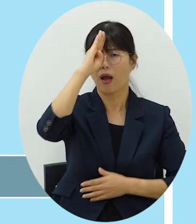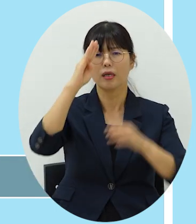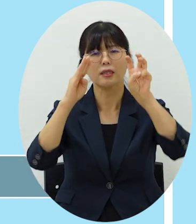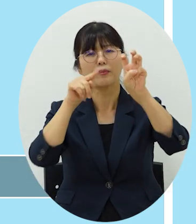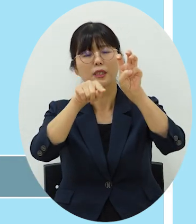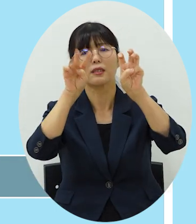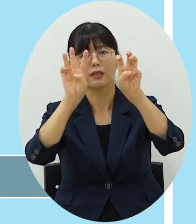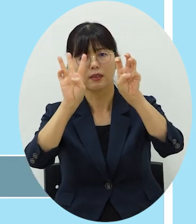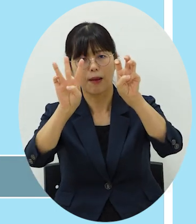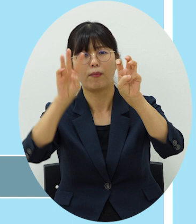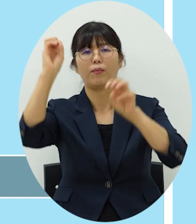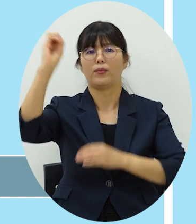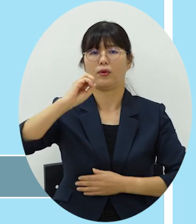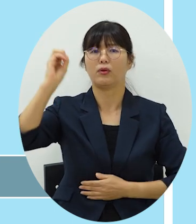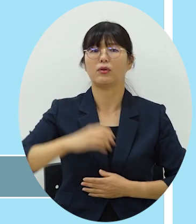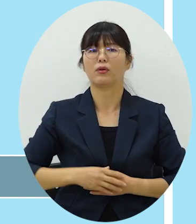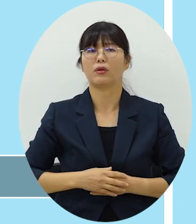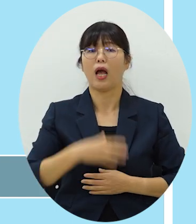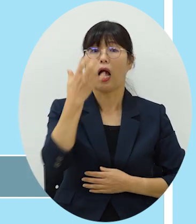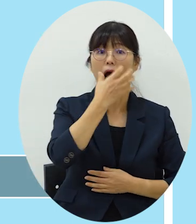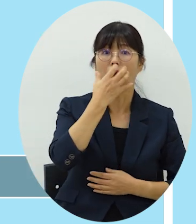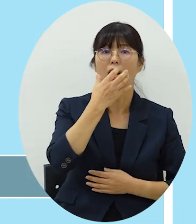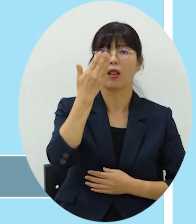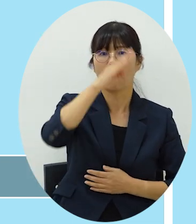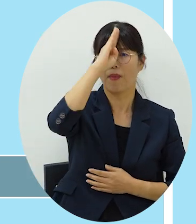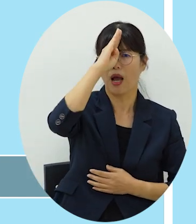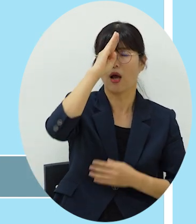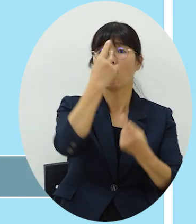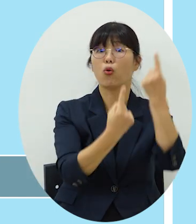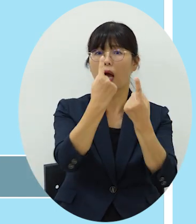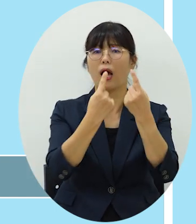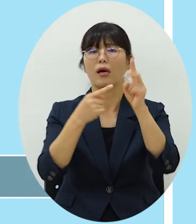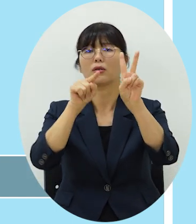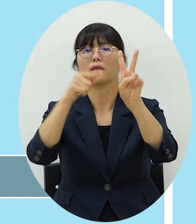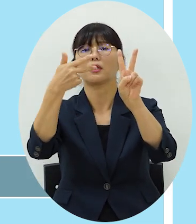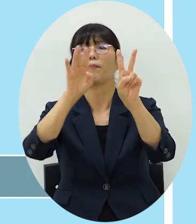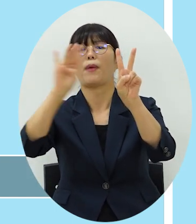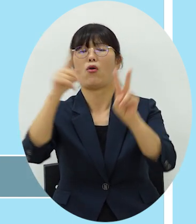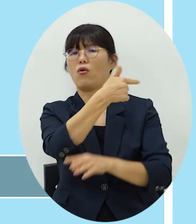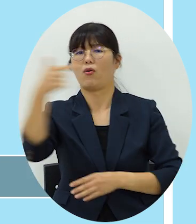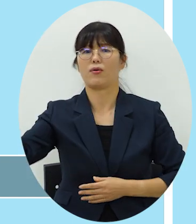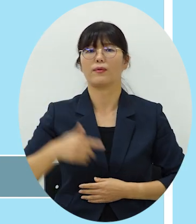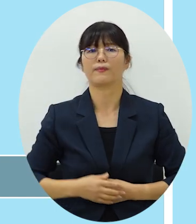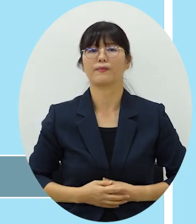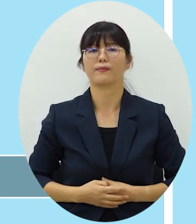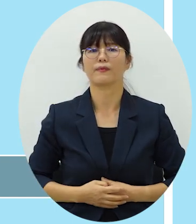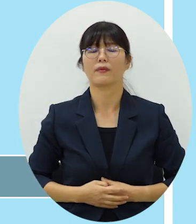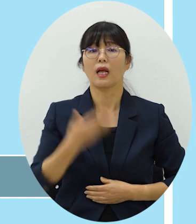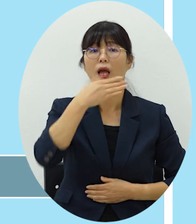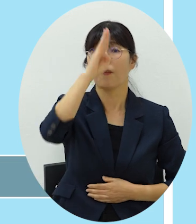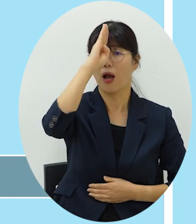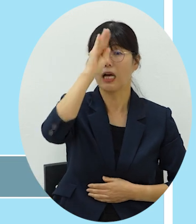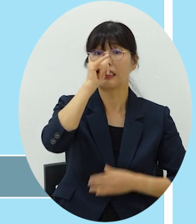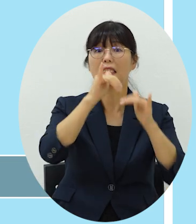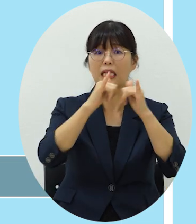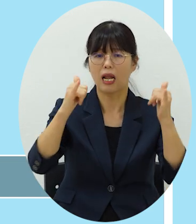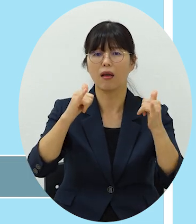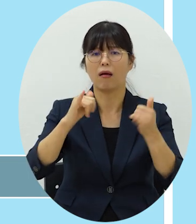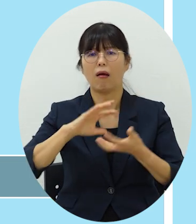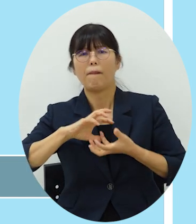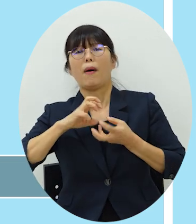유병률은 30.3%로 비장애인의 당뇨병 유병률보다 2.7배 높습니다. 당뇨병이 있는